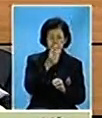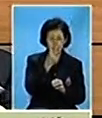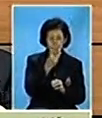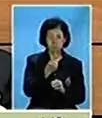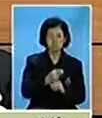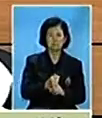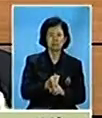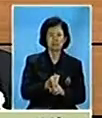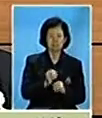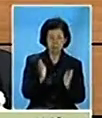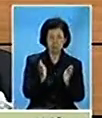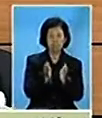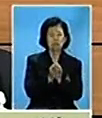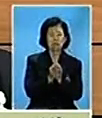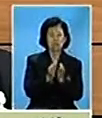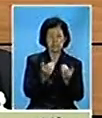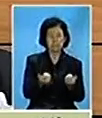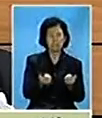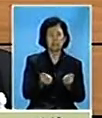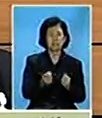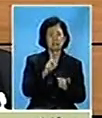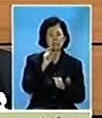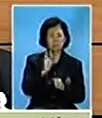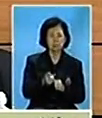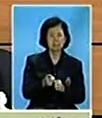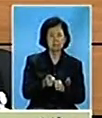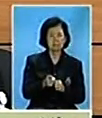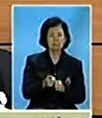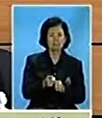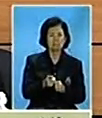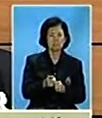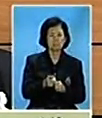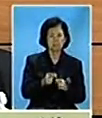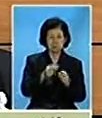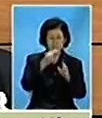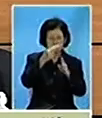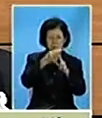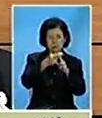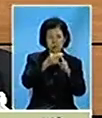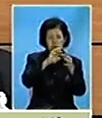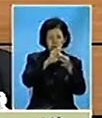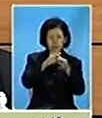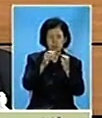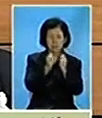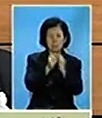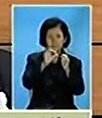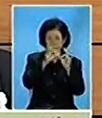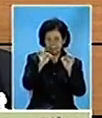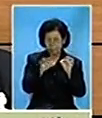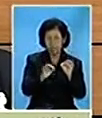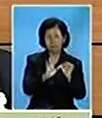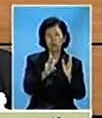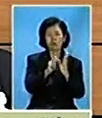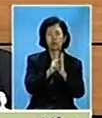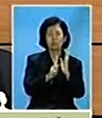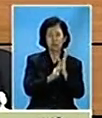ประกอบในส่วนตรงนี้เนี่ยผมมีความเห็นความจำเป็นว่านะครับว่าเพื่อให้ชื่อเนี่ยมันสอดคล้องกับตัวเนื้อหาของกฎหมายฉบับดังกล่า